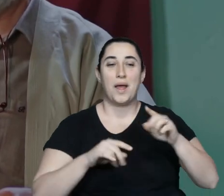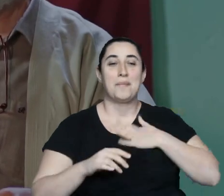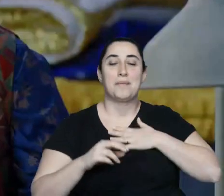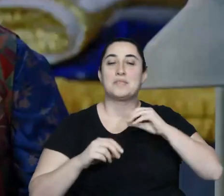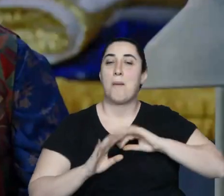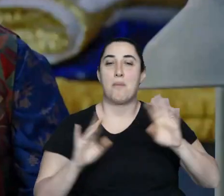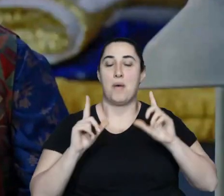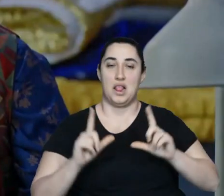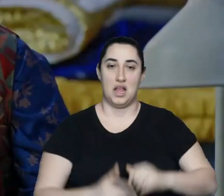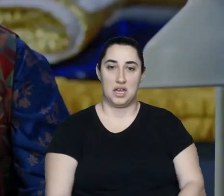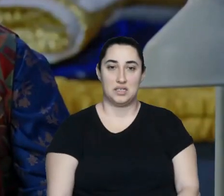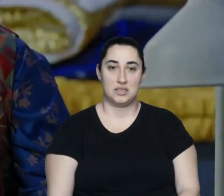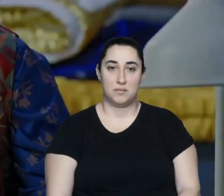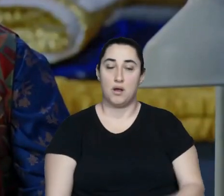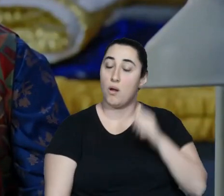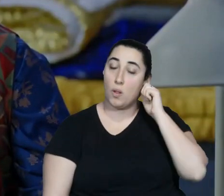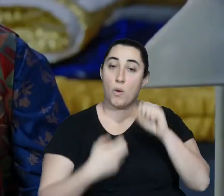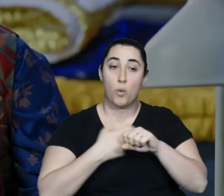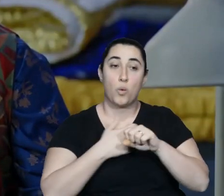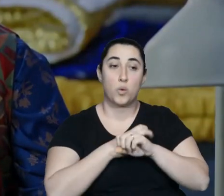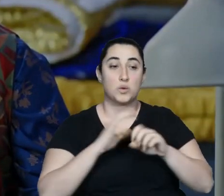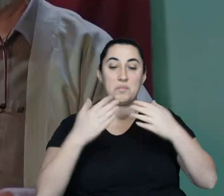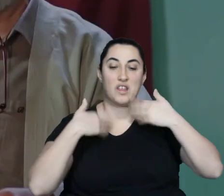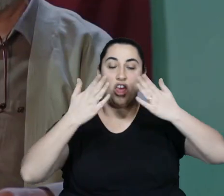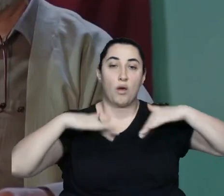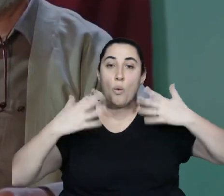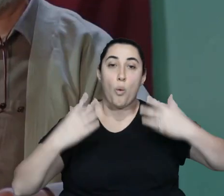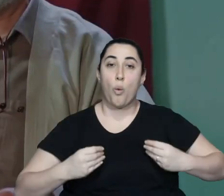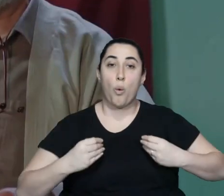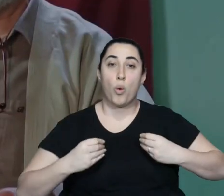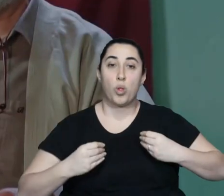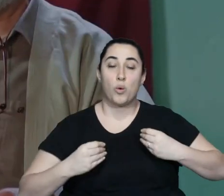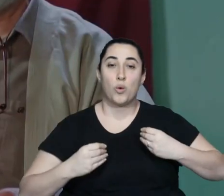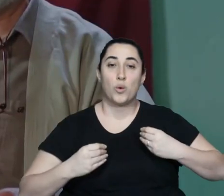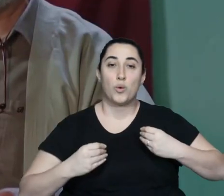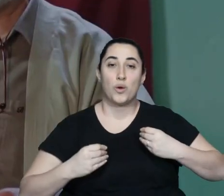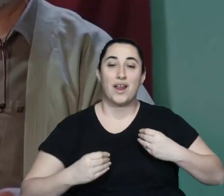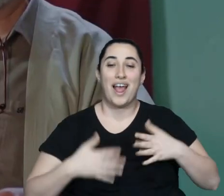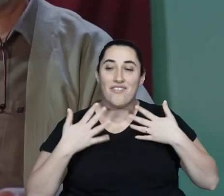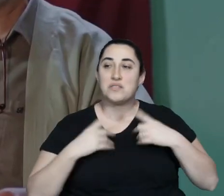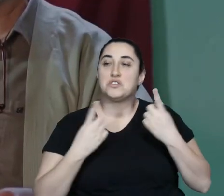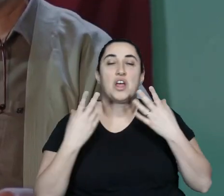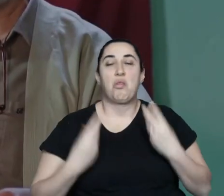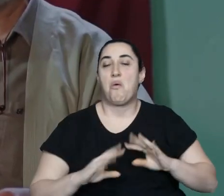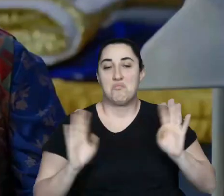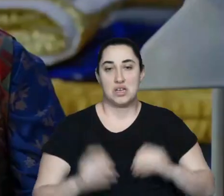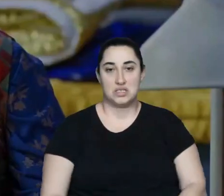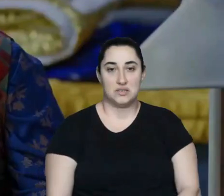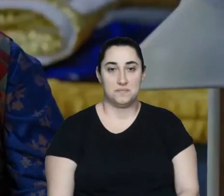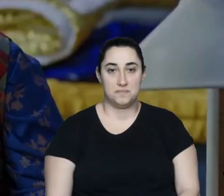Santral. Allah muhafaza devrilir üstüne de ne sedası, ne devası, ne davası